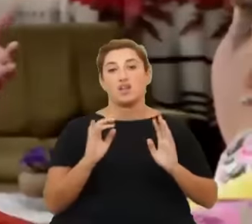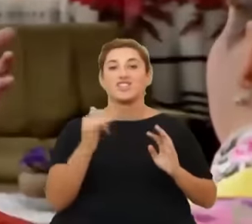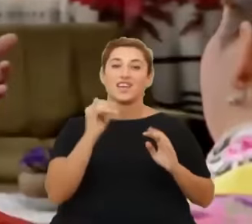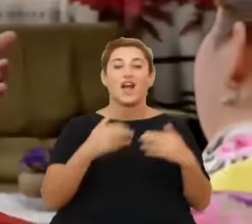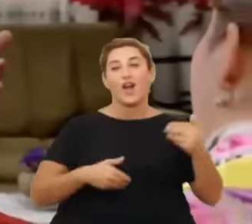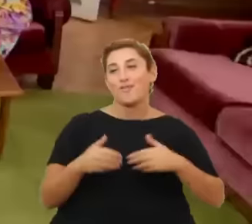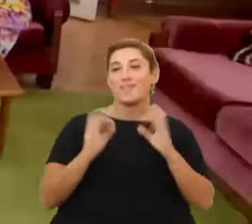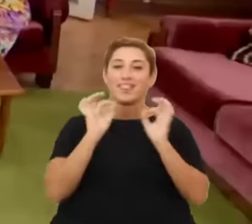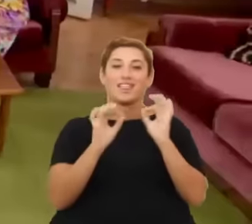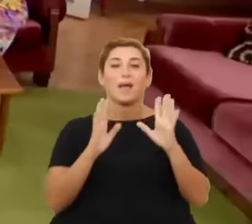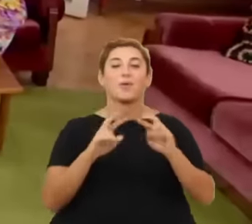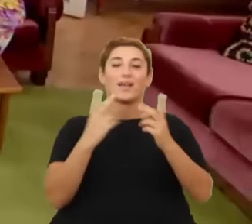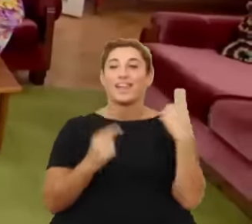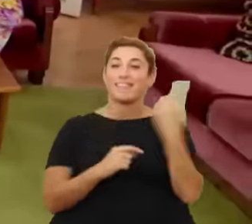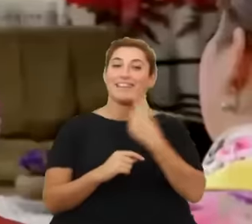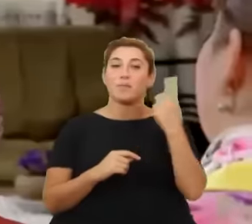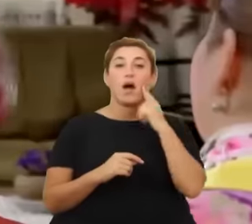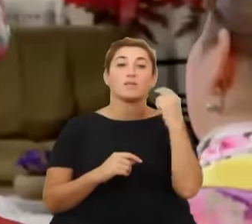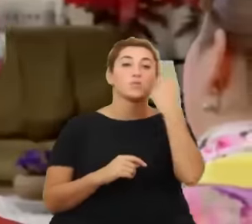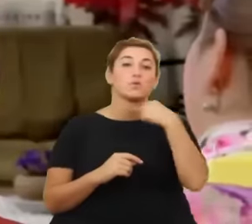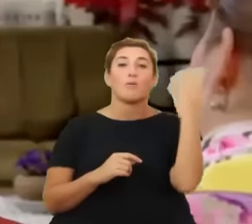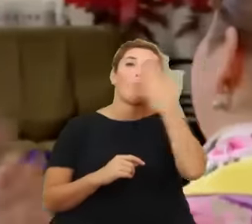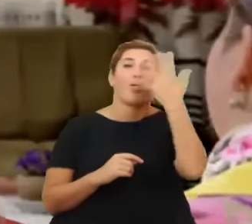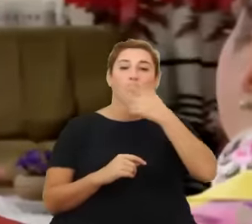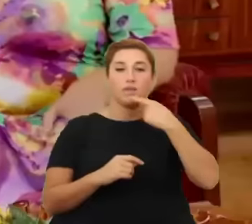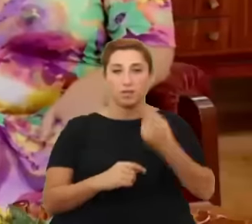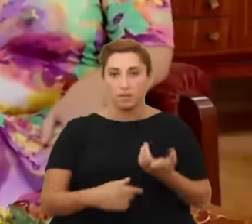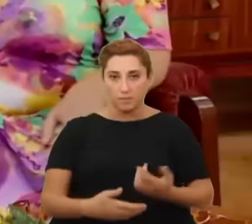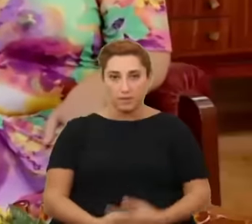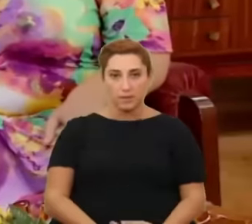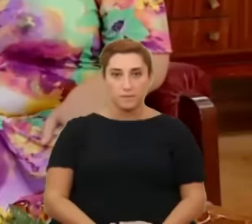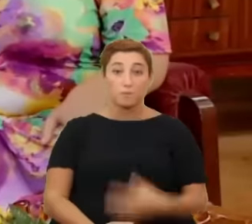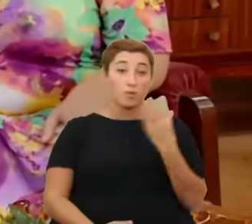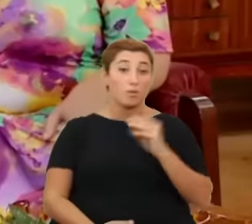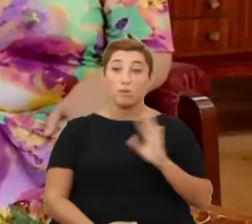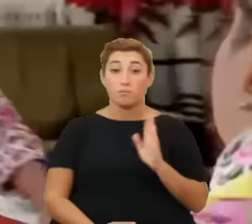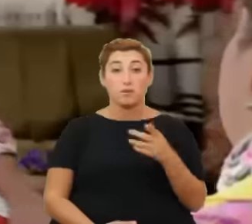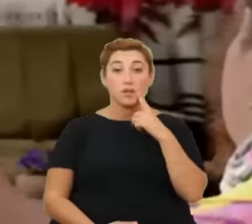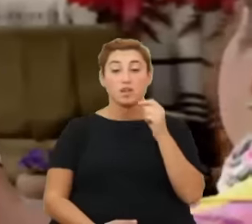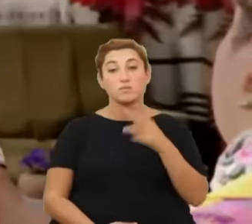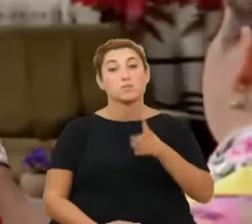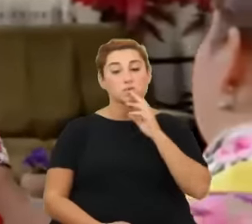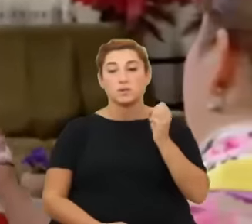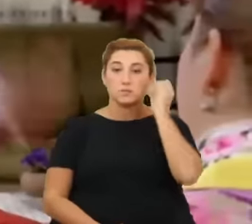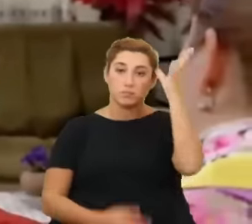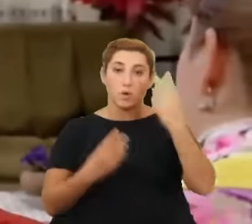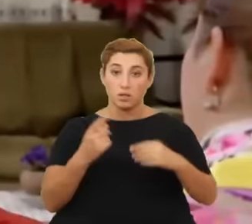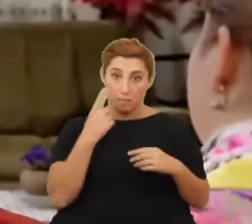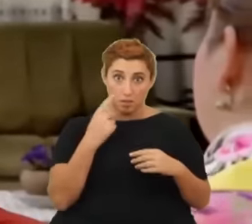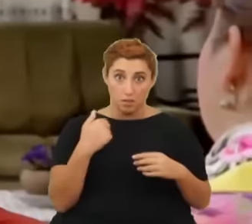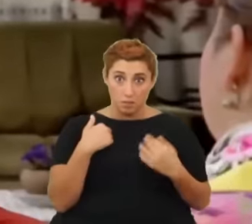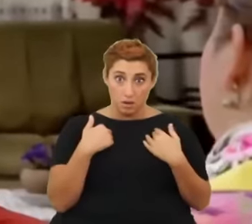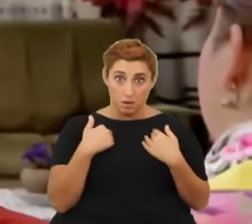Şakalar, komiklikler, sürekli dükkana gitmeler, adamın suratına pöftürmeler. Olacak iş değil. Adamın da sonuna tepesi attı. Bak